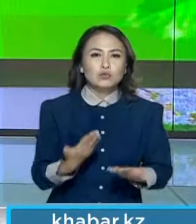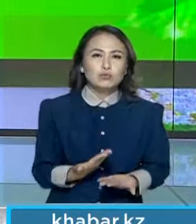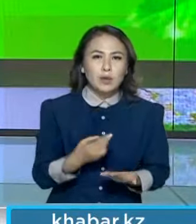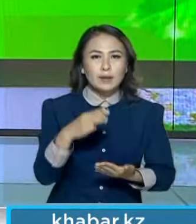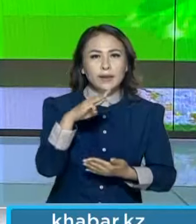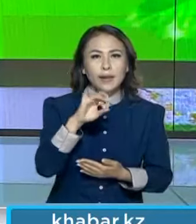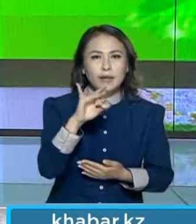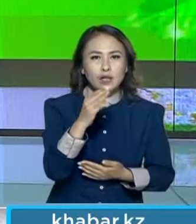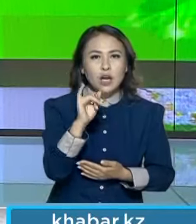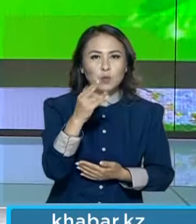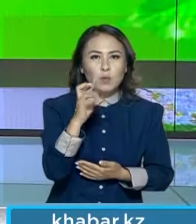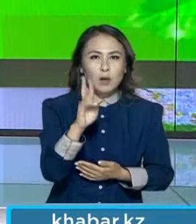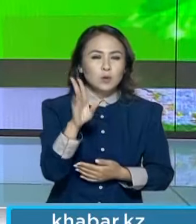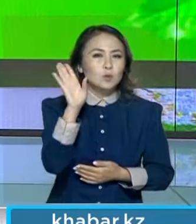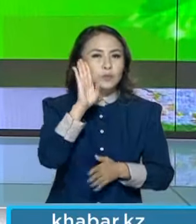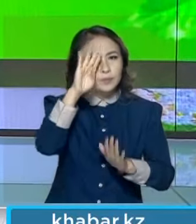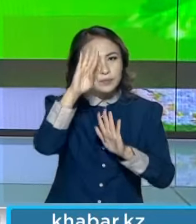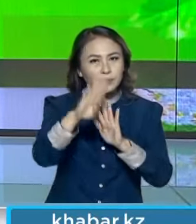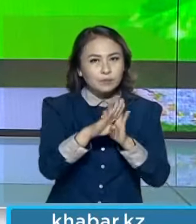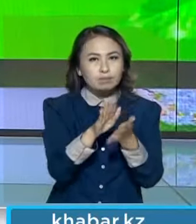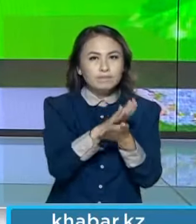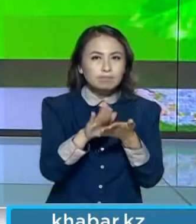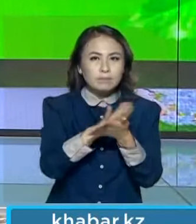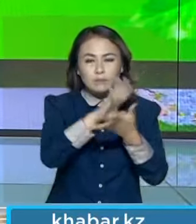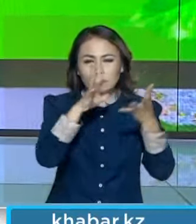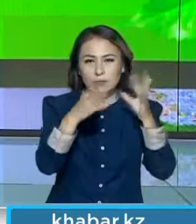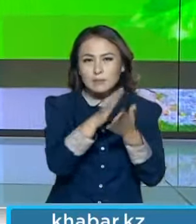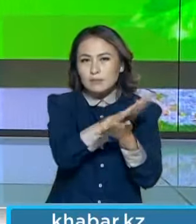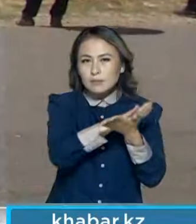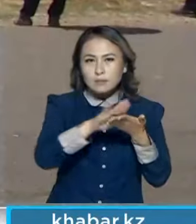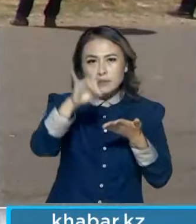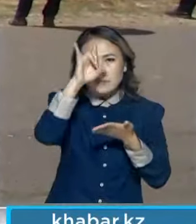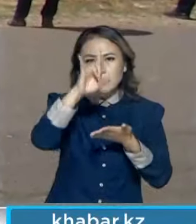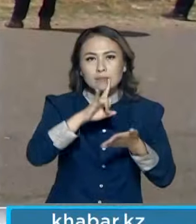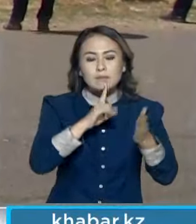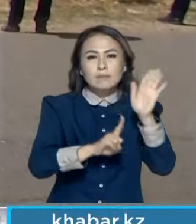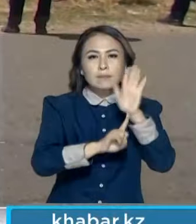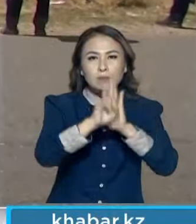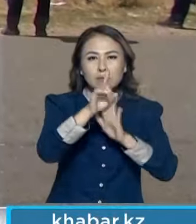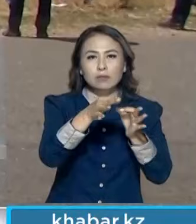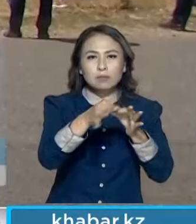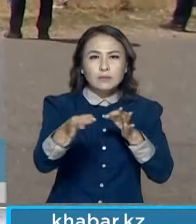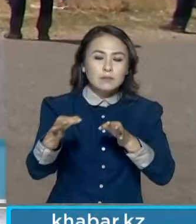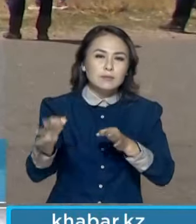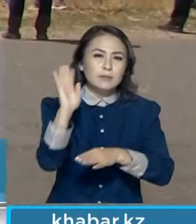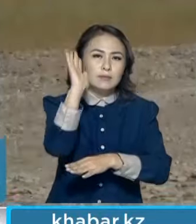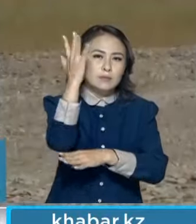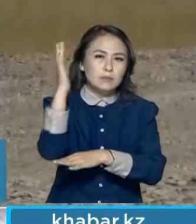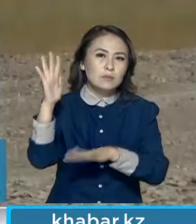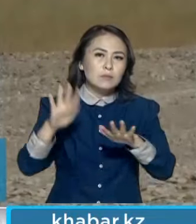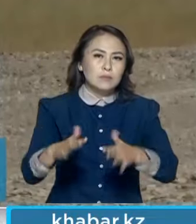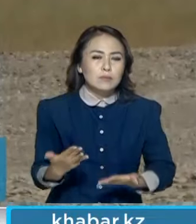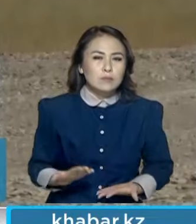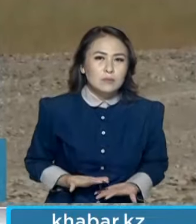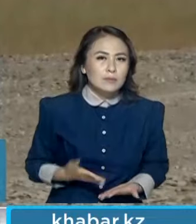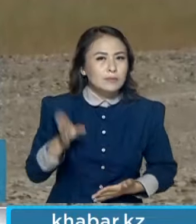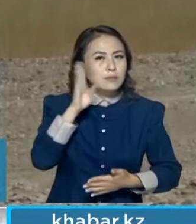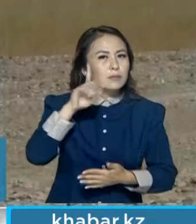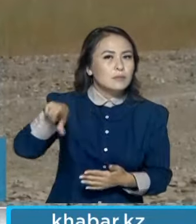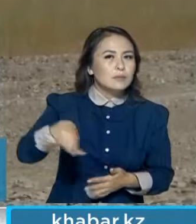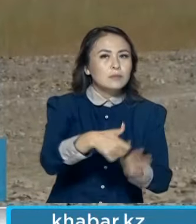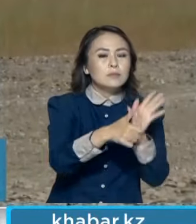теріс Ащыбұлақ су қоймасының маңын қоқыстан тазартты. Жалпы таза Қазақстан науқаны басталғалы аудандағы саябақтар мен көшелерден және арық